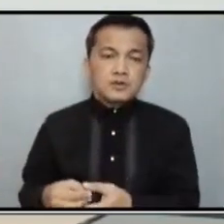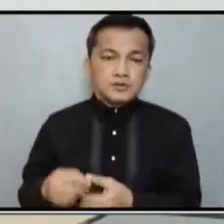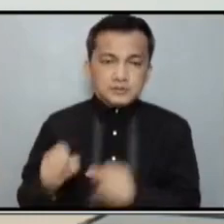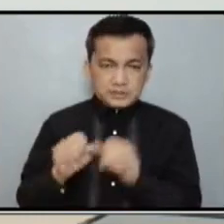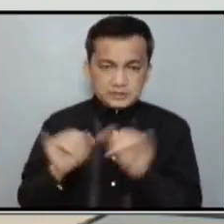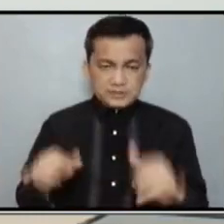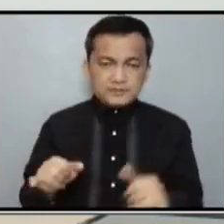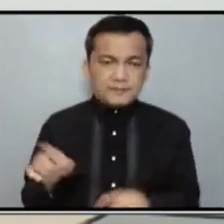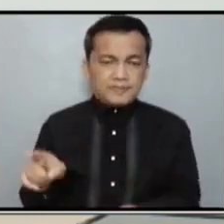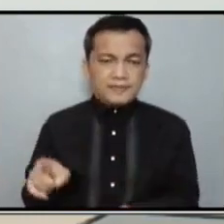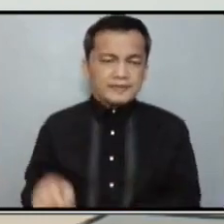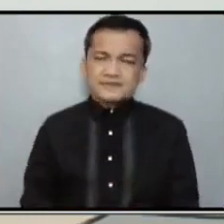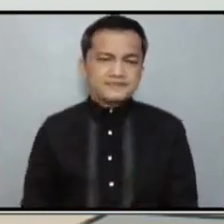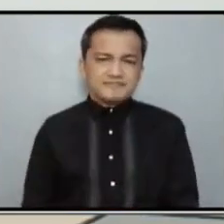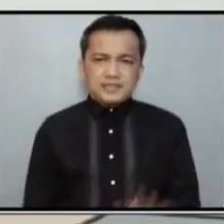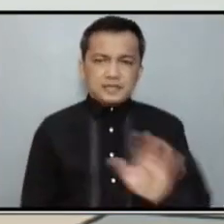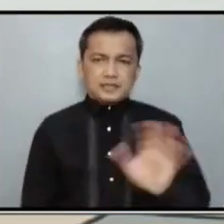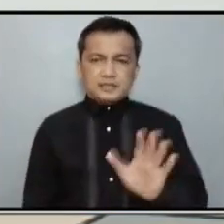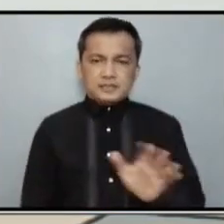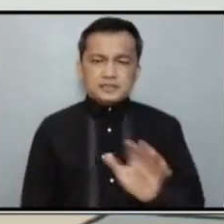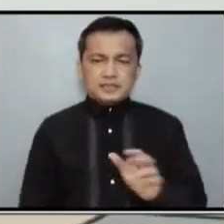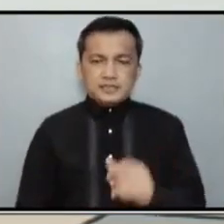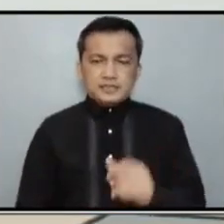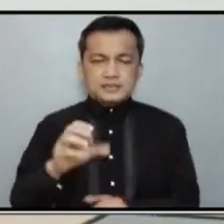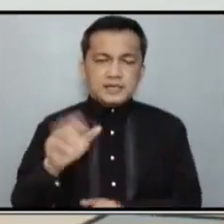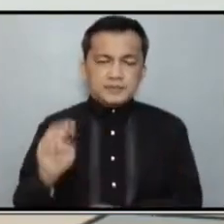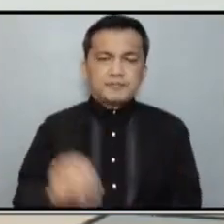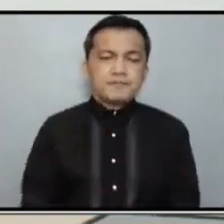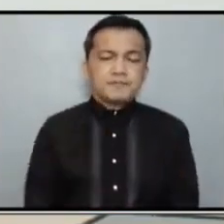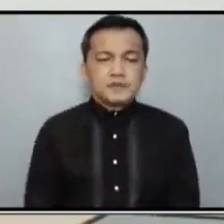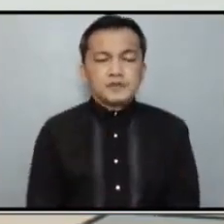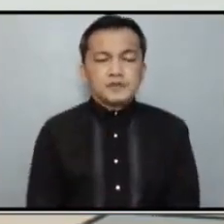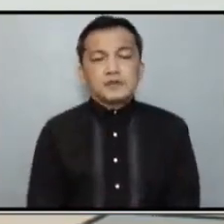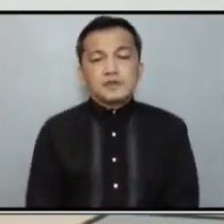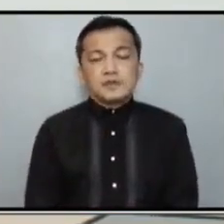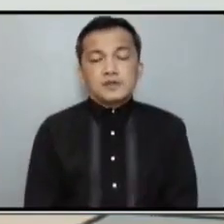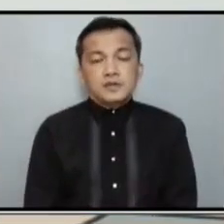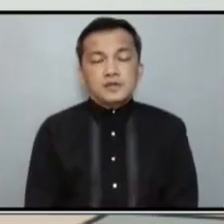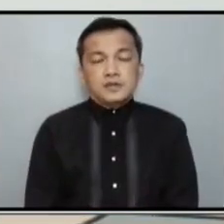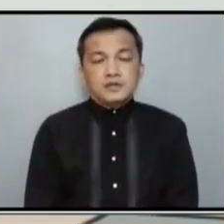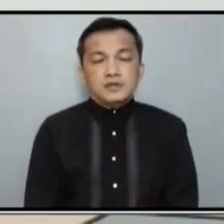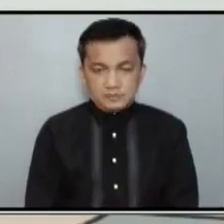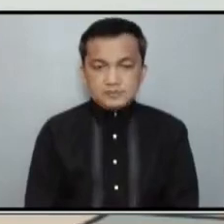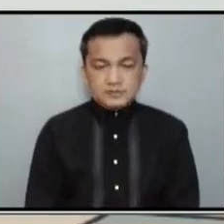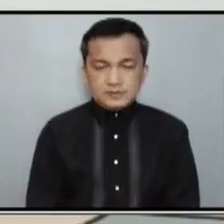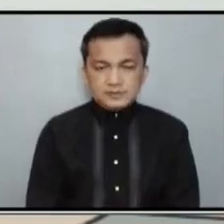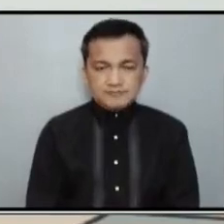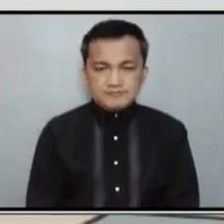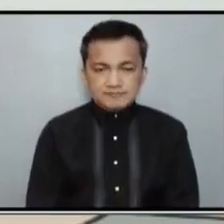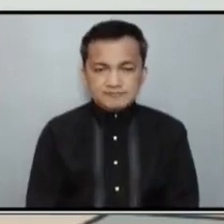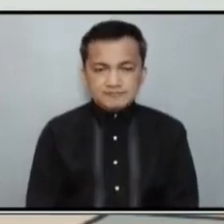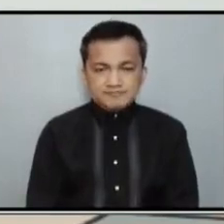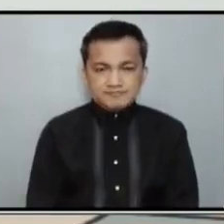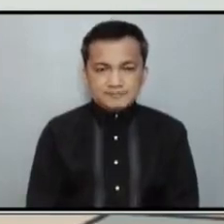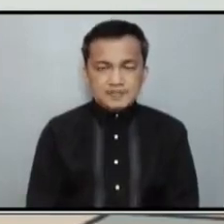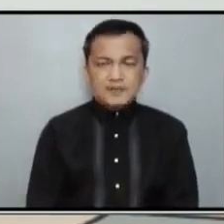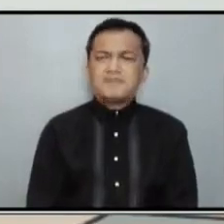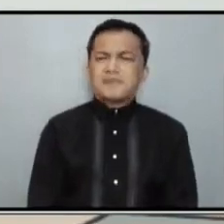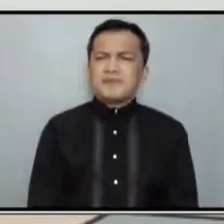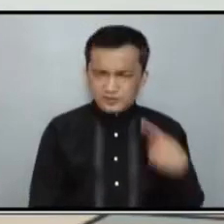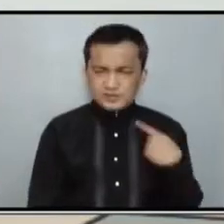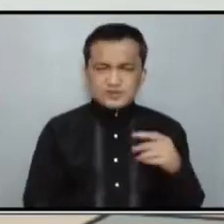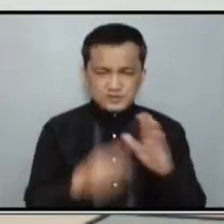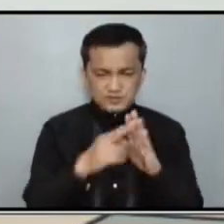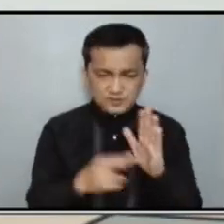eh. Hindi naman maging scam yan na kwan eh. Ang kwan dito eh, basta may rule dyan na yung isama